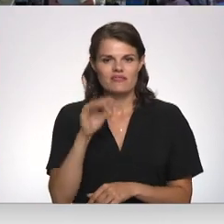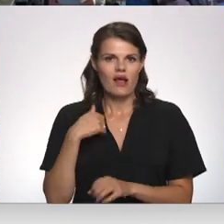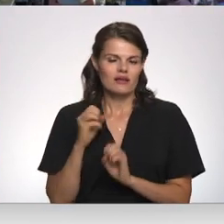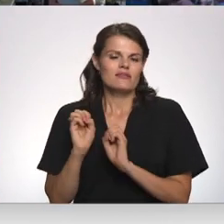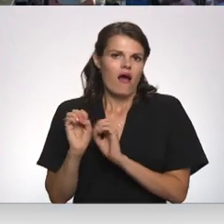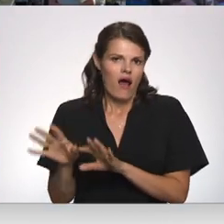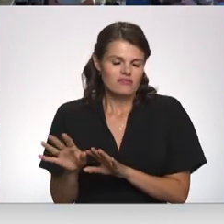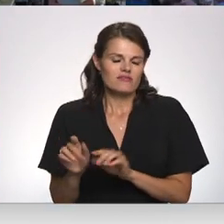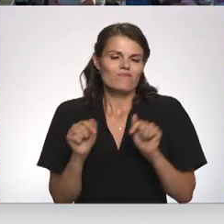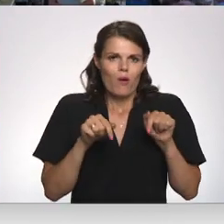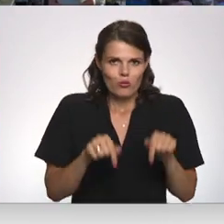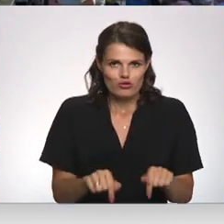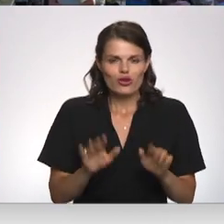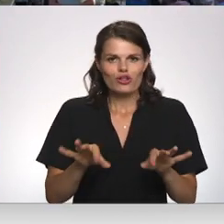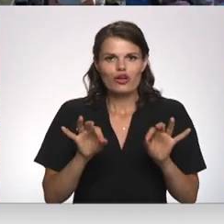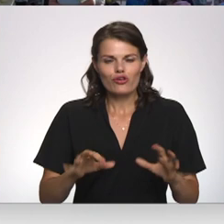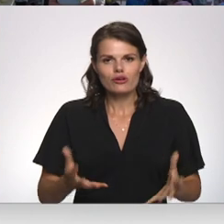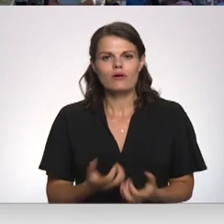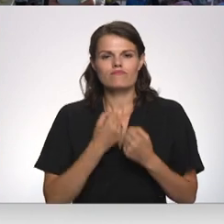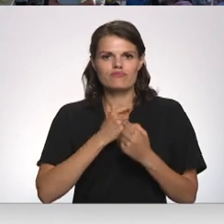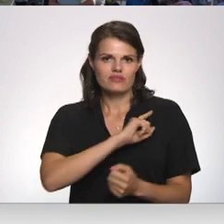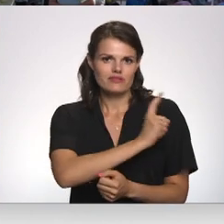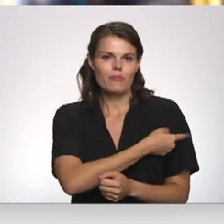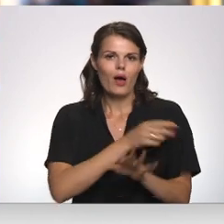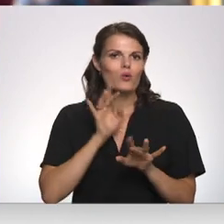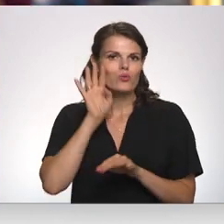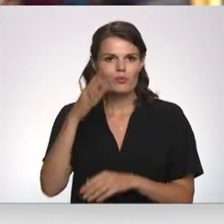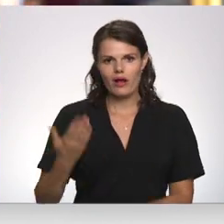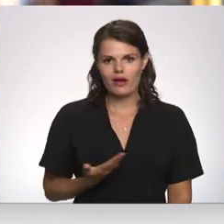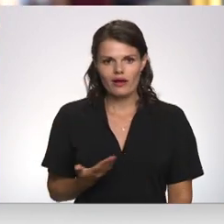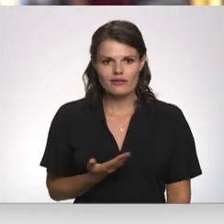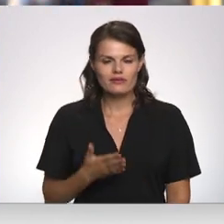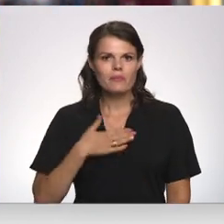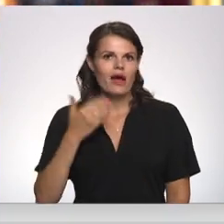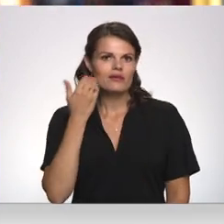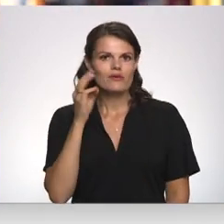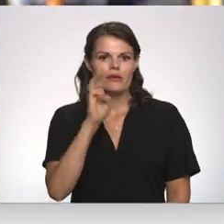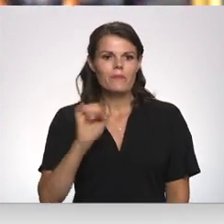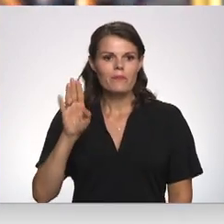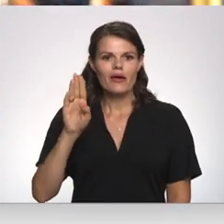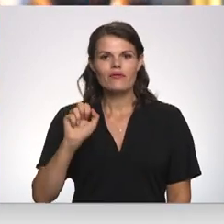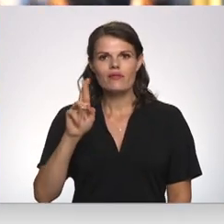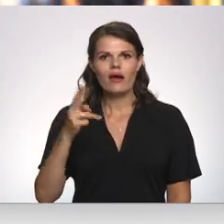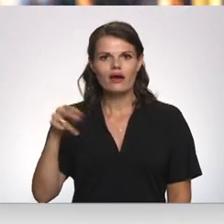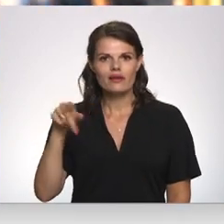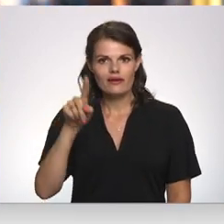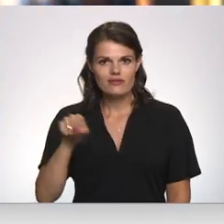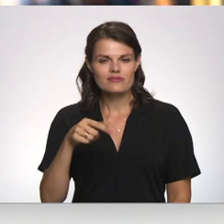un pabūt šeit, lai tiešām smeltu spēku turpmākai dzīvei. Man ir sāc Meinars, man šodien vārda